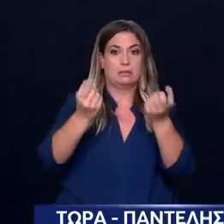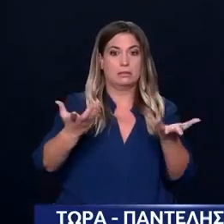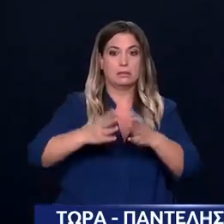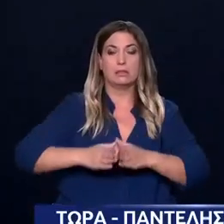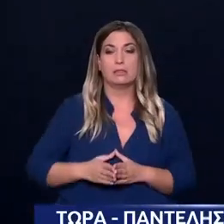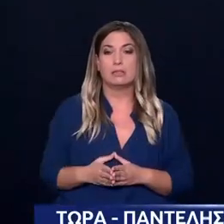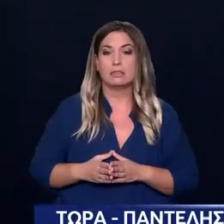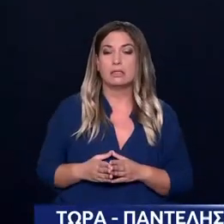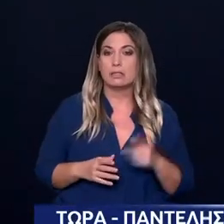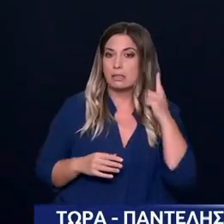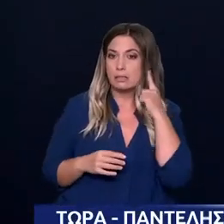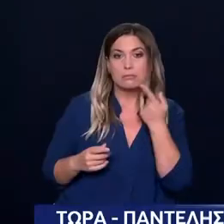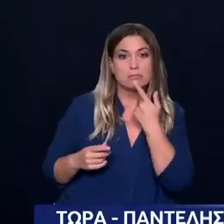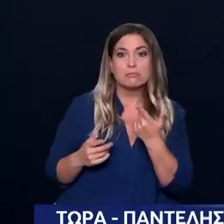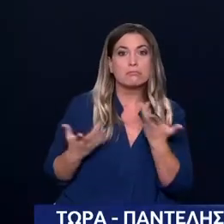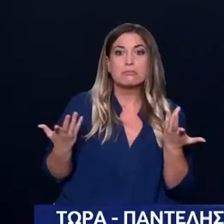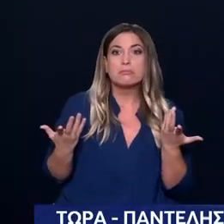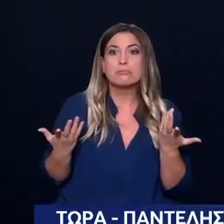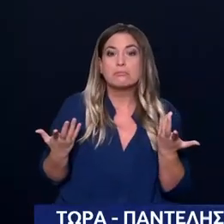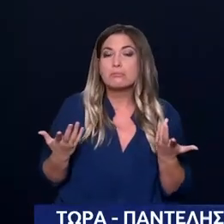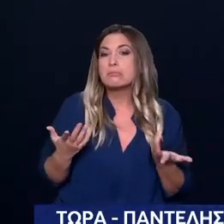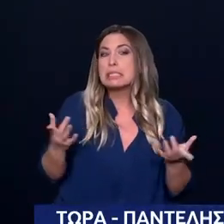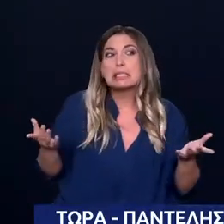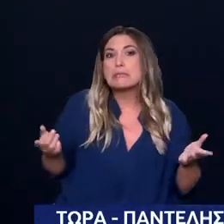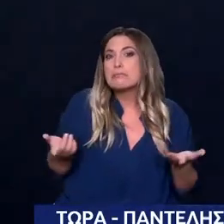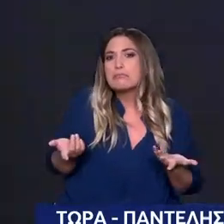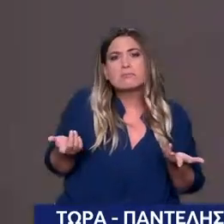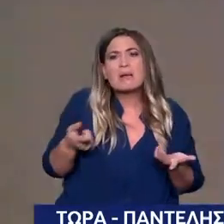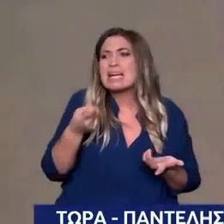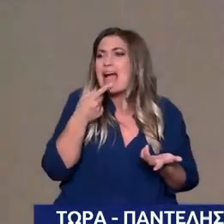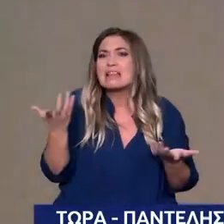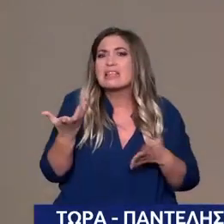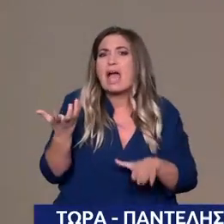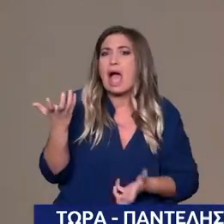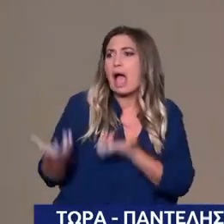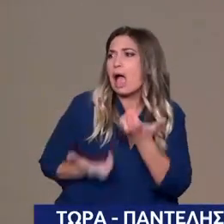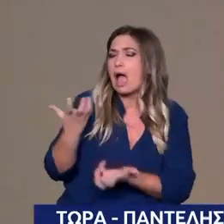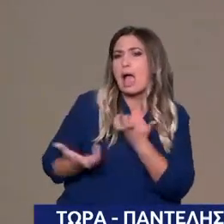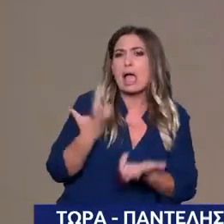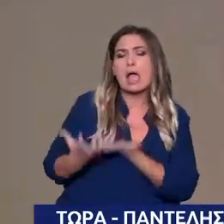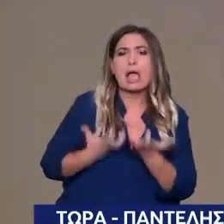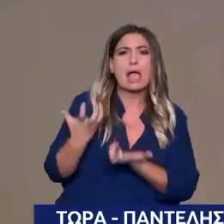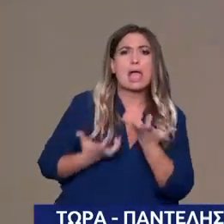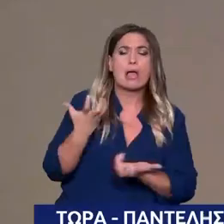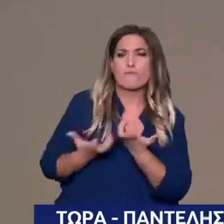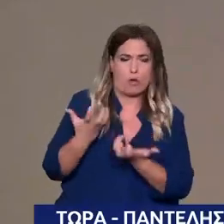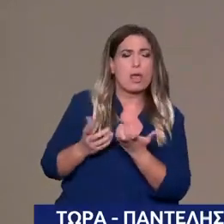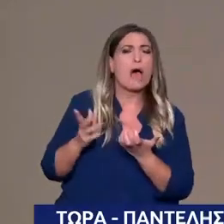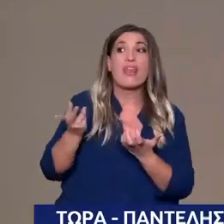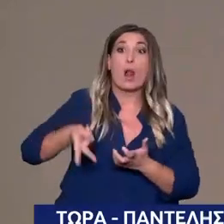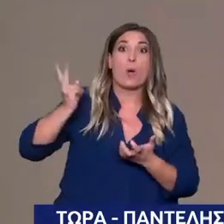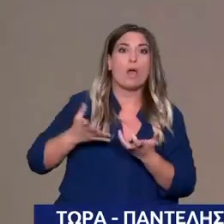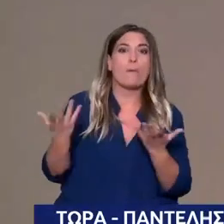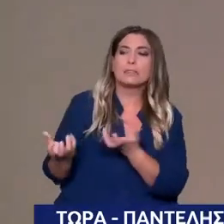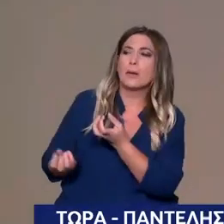γιατί δεν υπάρχει άλλο λόγο να πάρει φωτιά εκείνη το σημείο. Δεν είχε κάτι έφλεκτο. Ήταν από την έξω πλευρά.